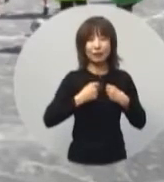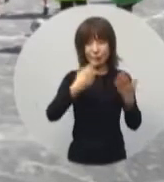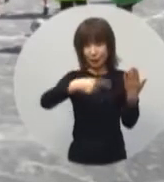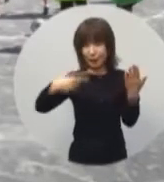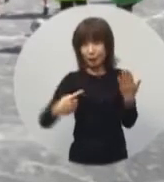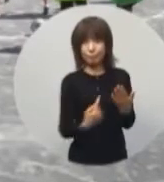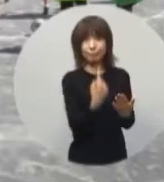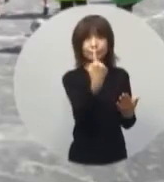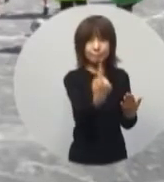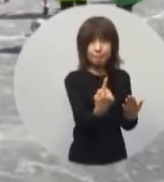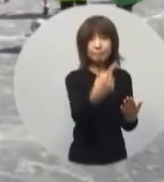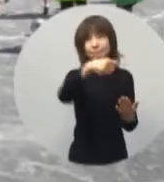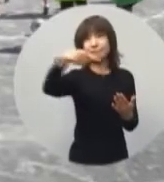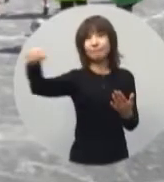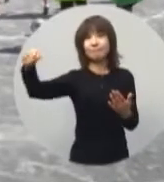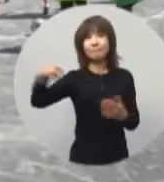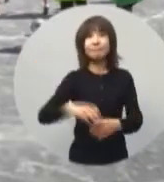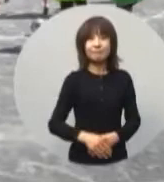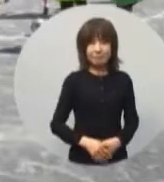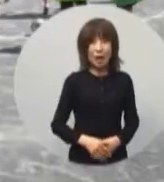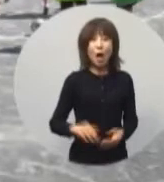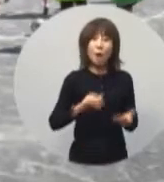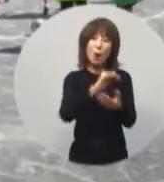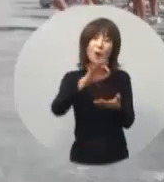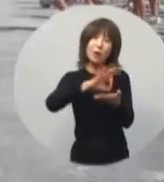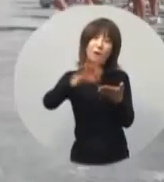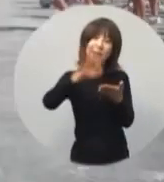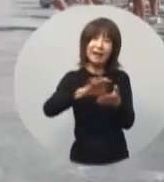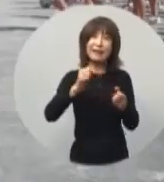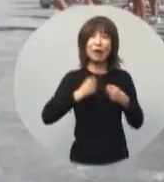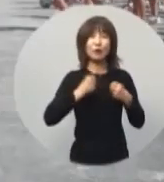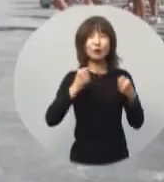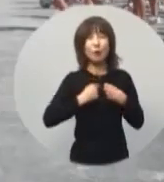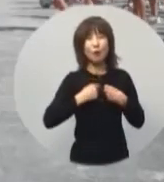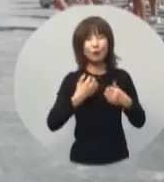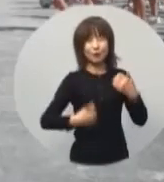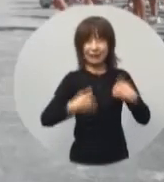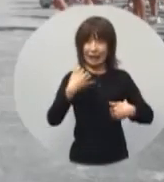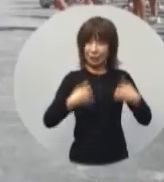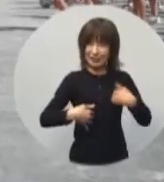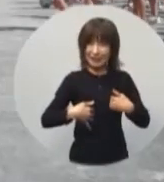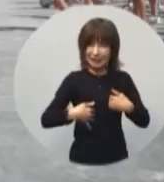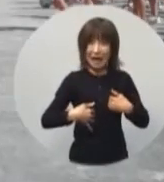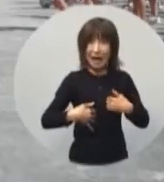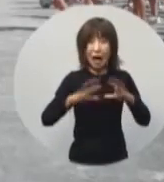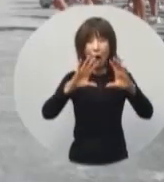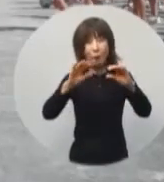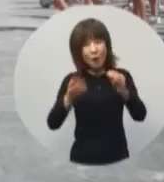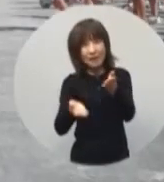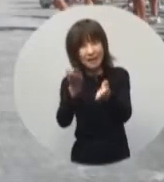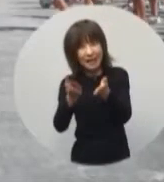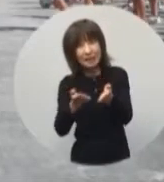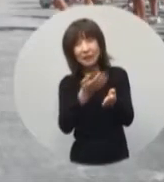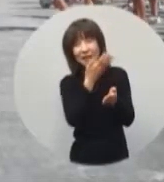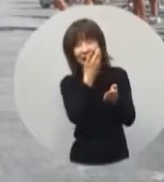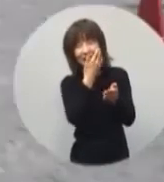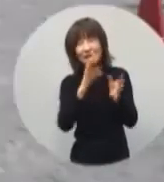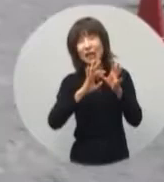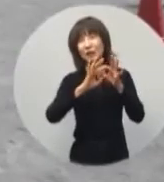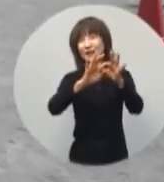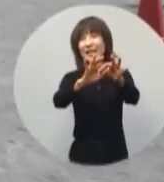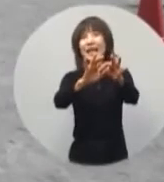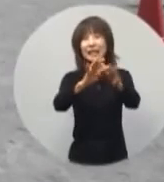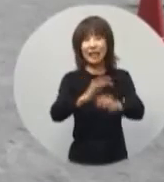たりするのよ。ボールを使って運動をすることの楽しさや思いやりの大切さなどを伝えているんですって